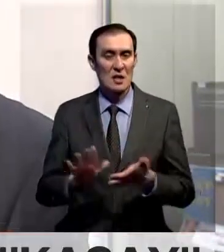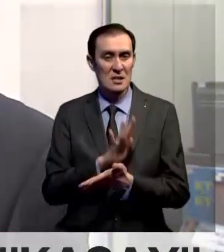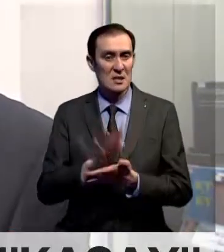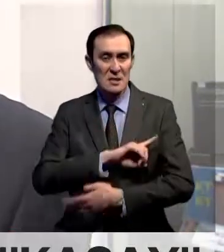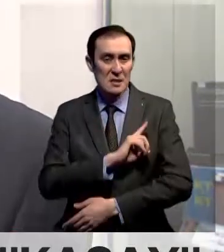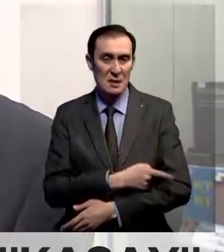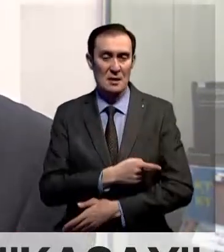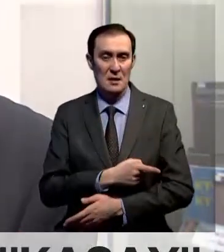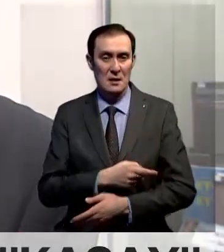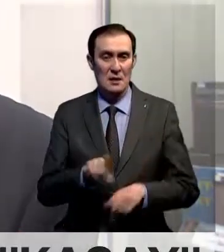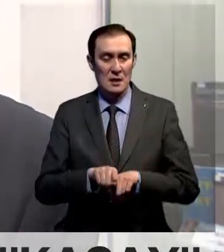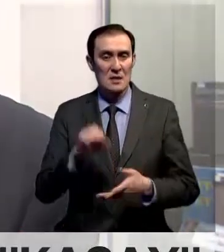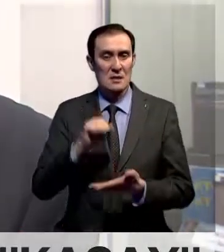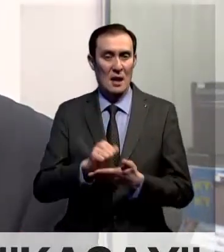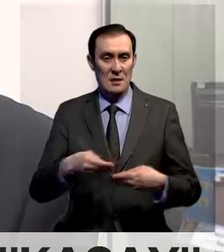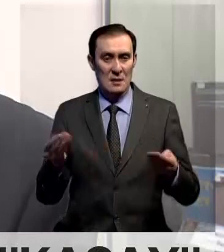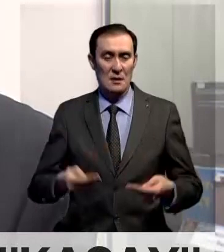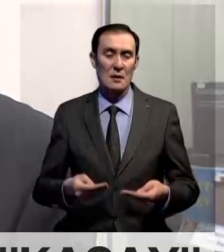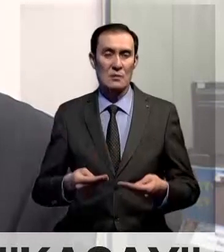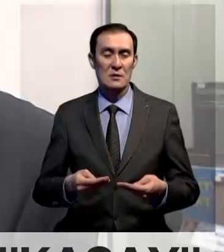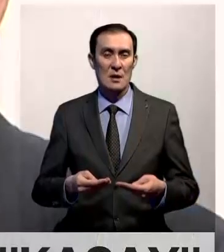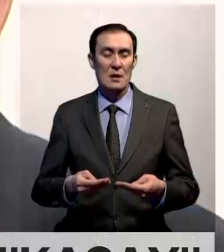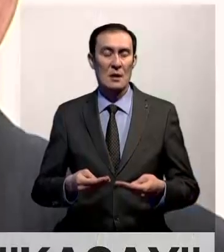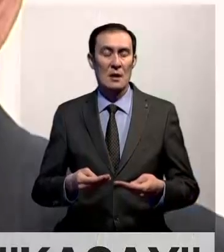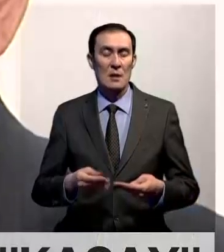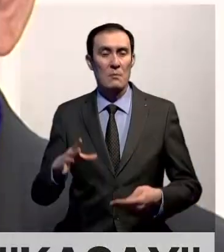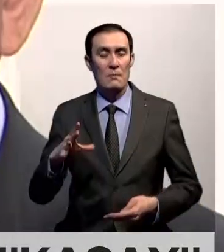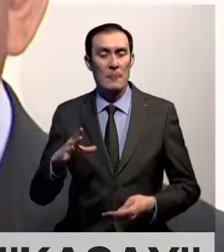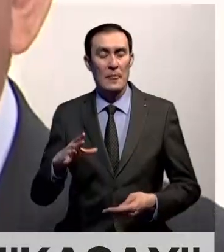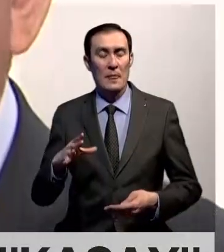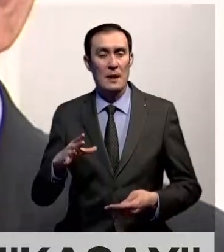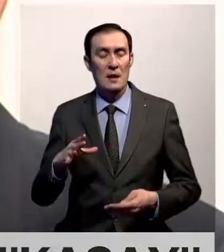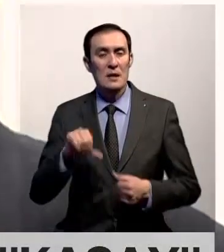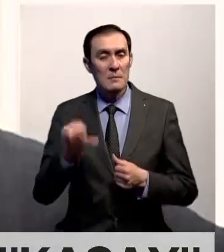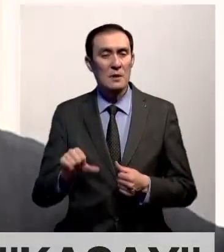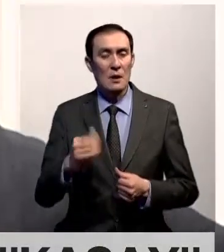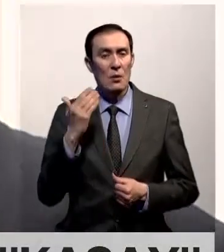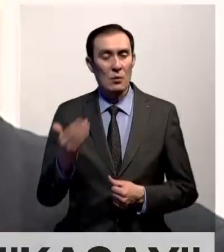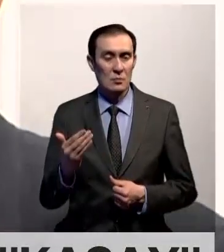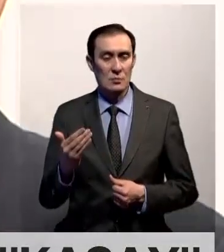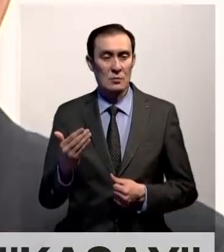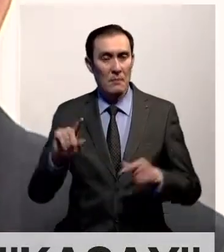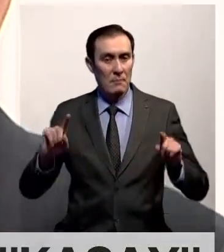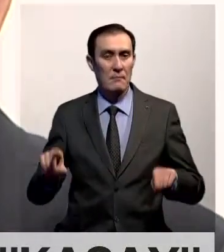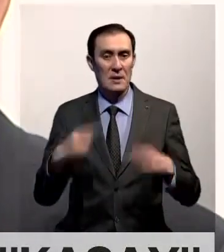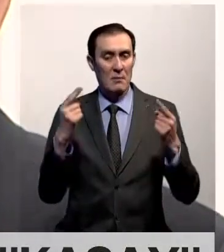сильных вот таких изданий, как газета «Казах». Дело в том, что он именно поднимал